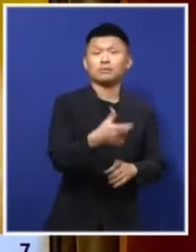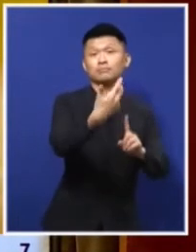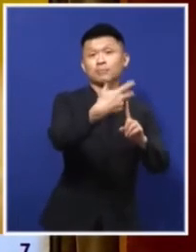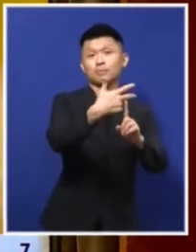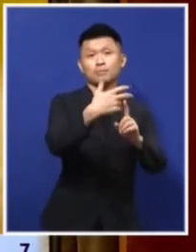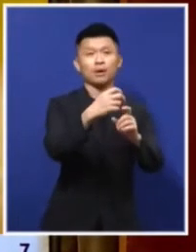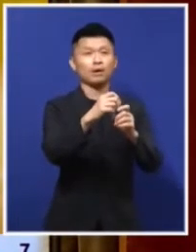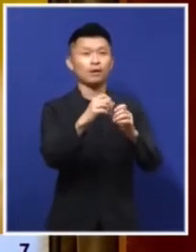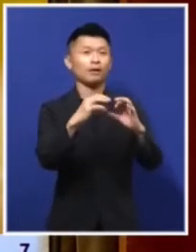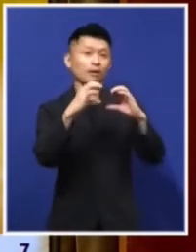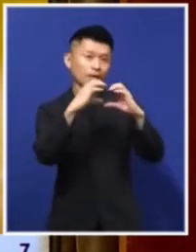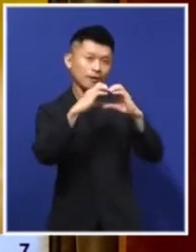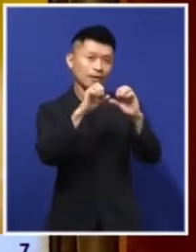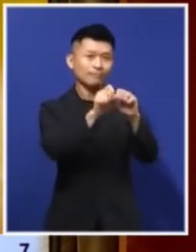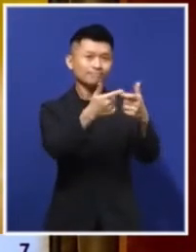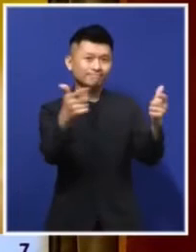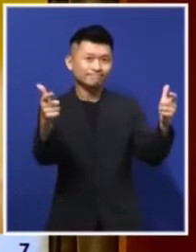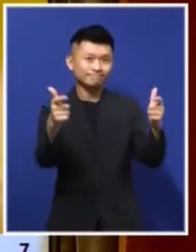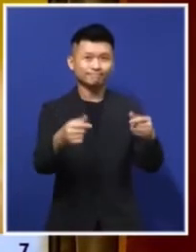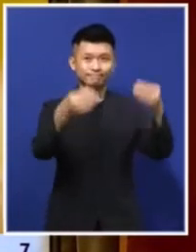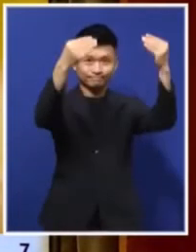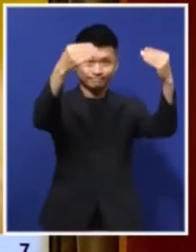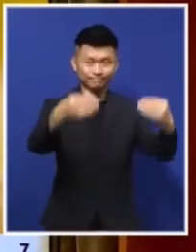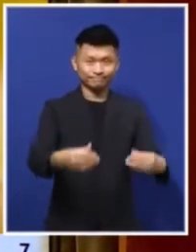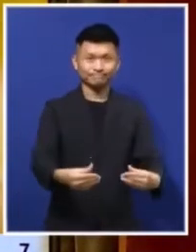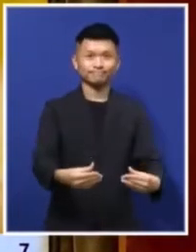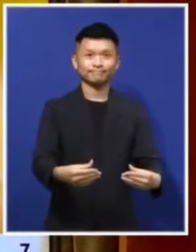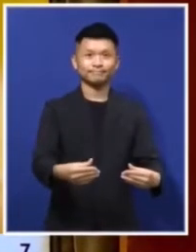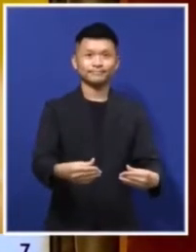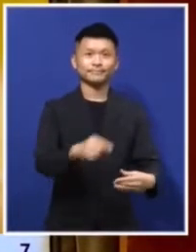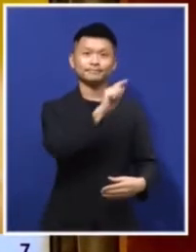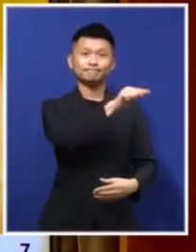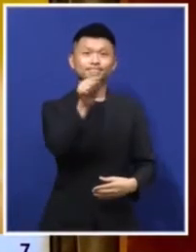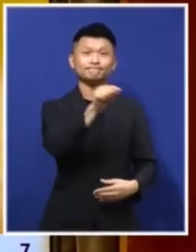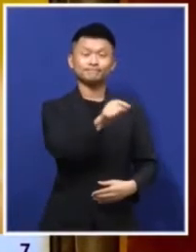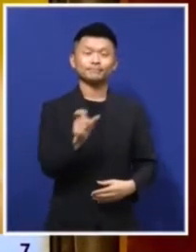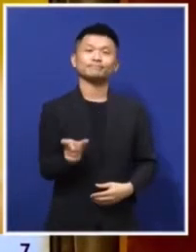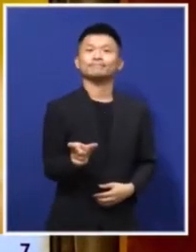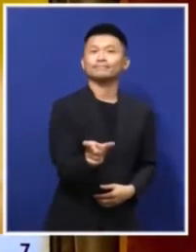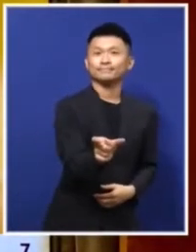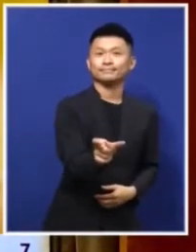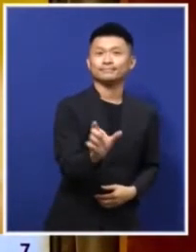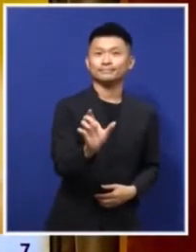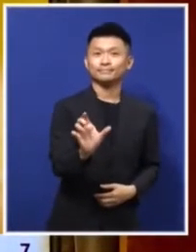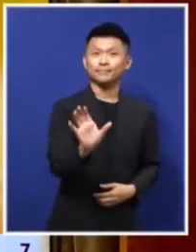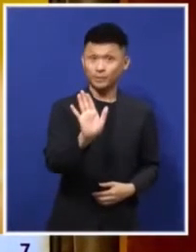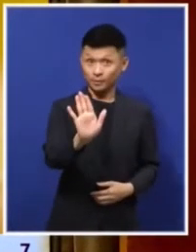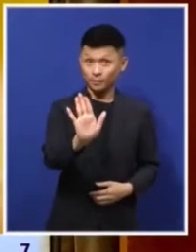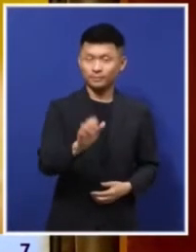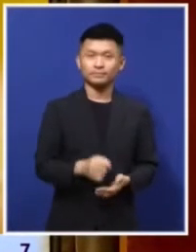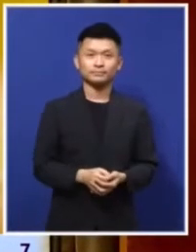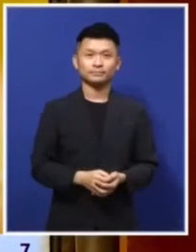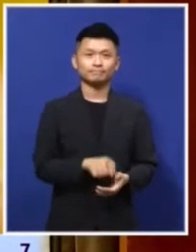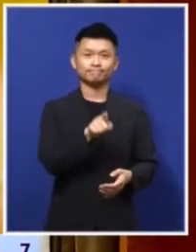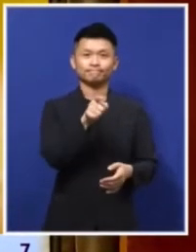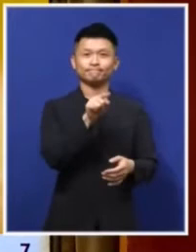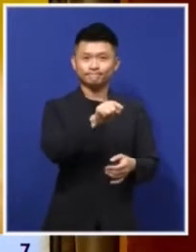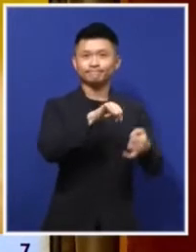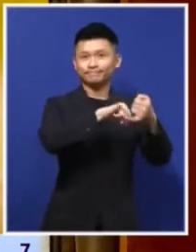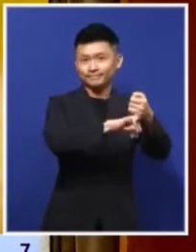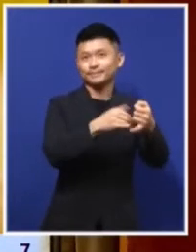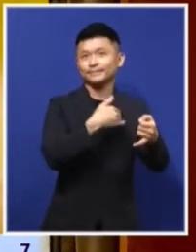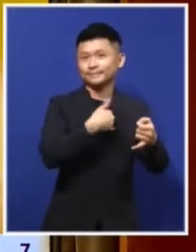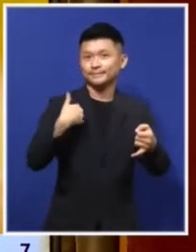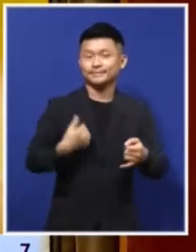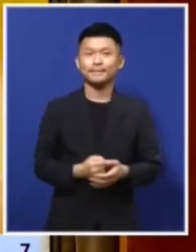四大超商的kiosk。它的就是柜员机，那我们就可以去进行预定。那预定之后